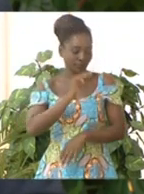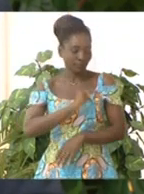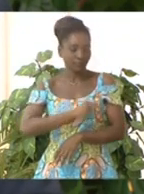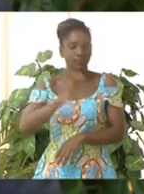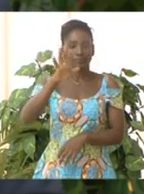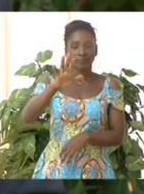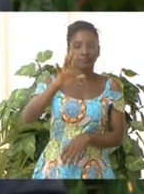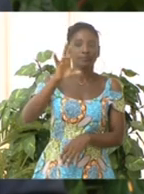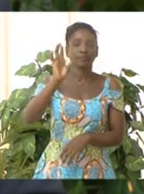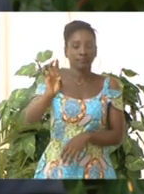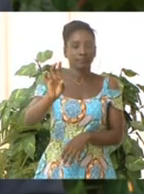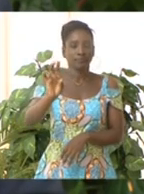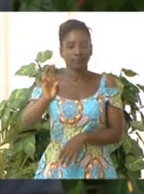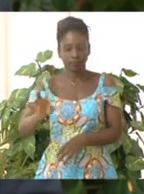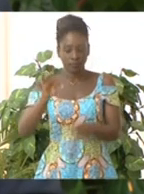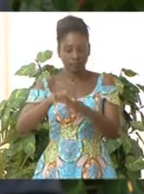Votant,